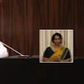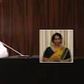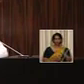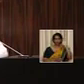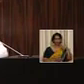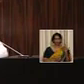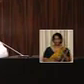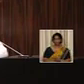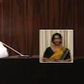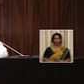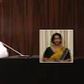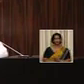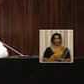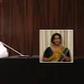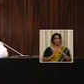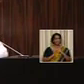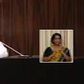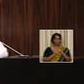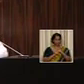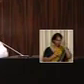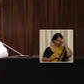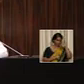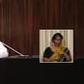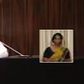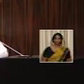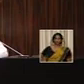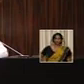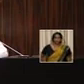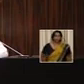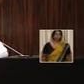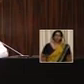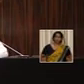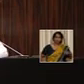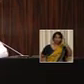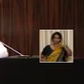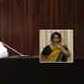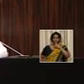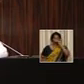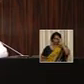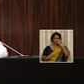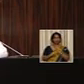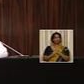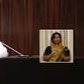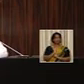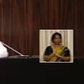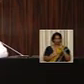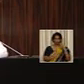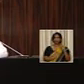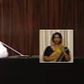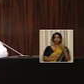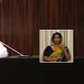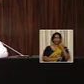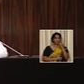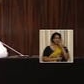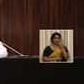පැමිණ නැත. ගරු ඉසුරු දොඩංගොඩ මැතිතුමා. ගරු නියෝජ්‍ය කතානායකතුමනි, ගාල්ල උළුවිටකේ වැවේවත්ත අංක